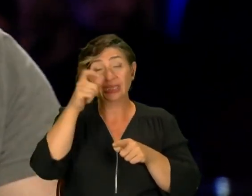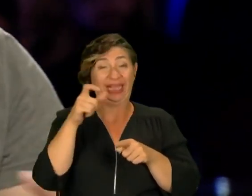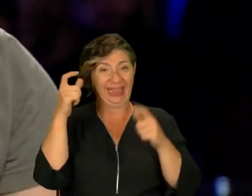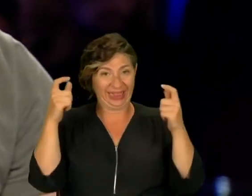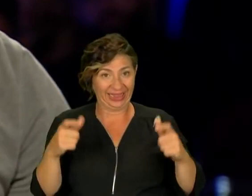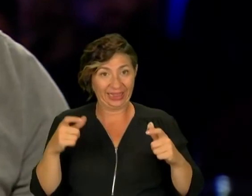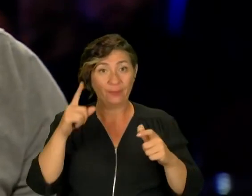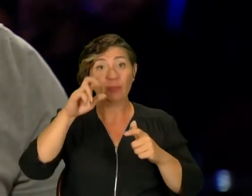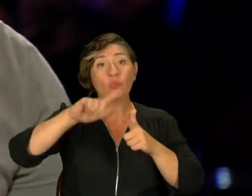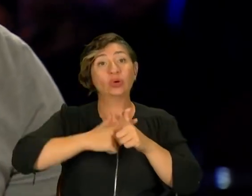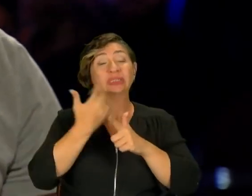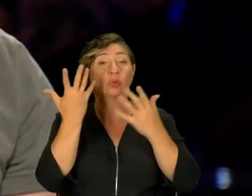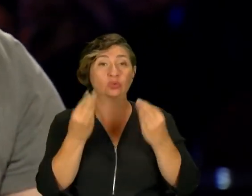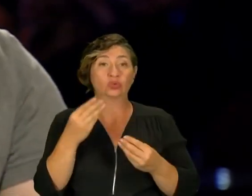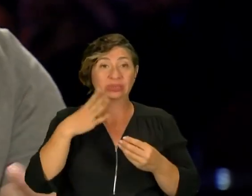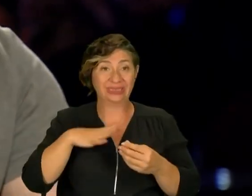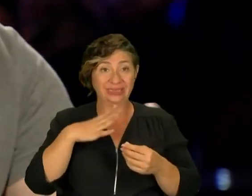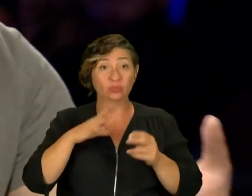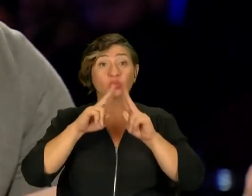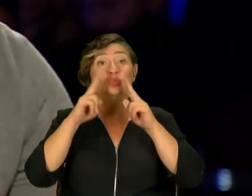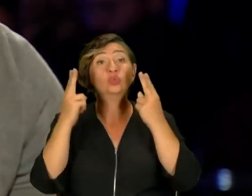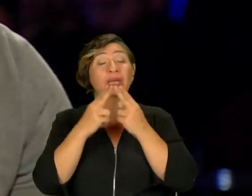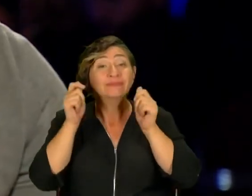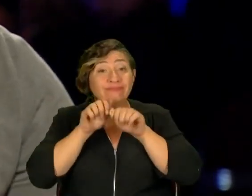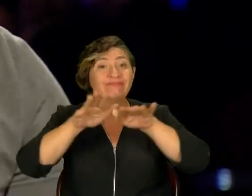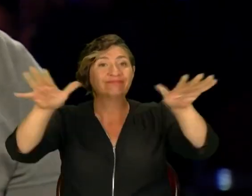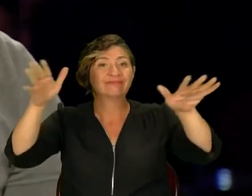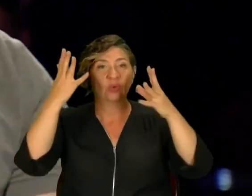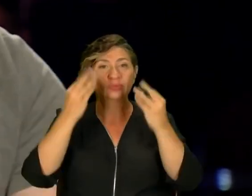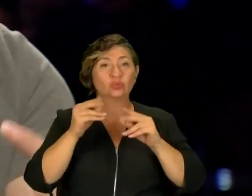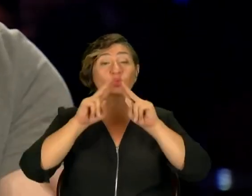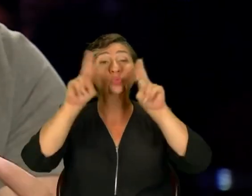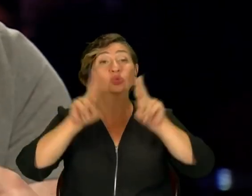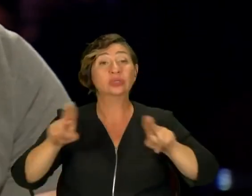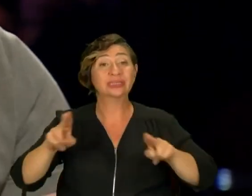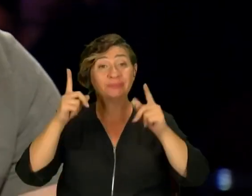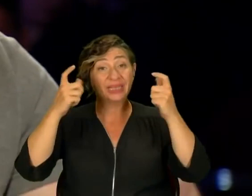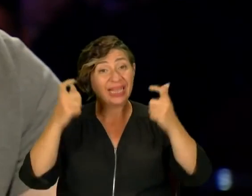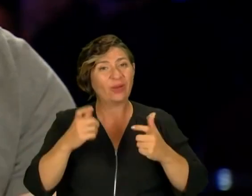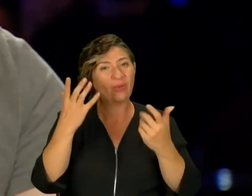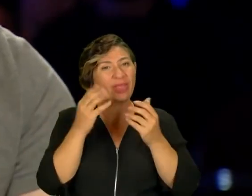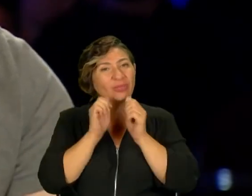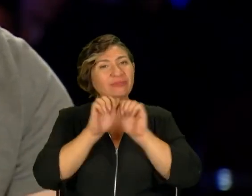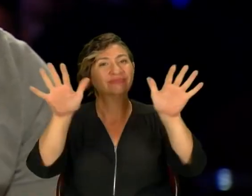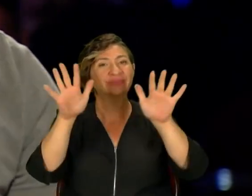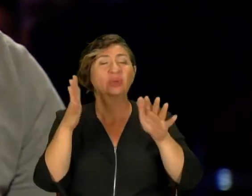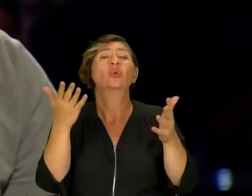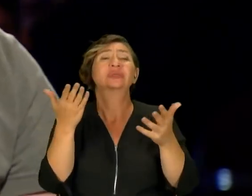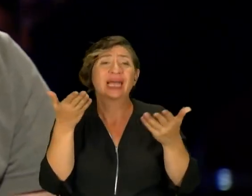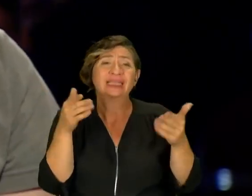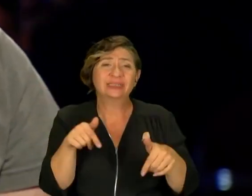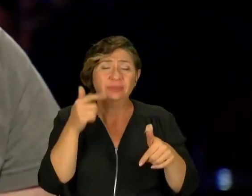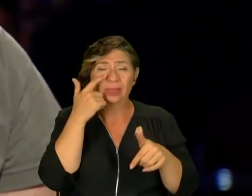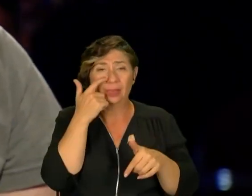bir projesi olsun. Bütün dünyaya duyurulsun. Evet. Uluslararası bir platform olsun. Ya yoksa baktığınız zaman şu